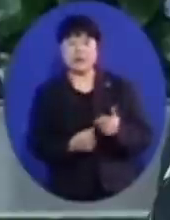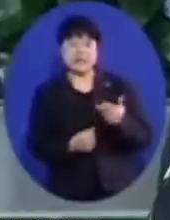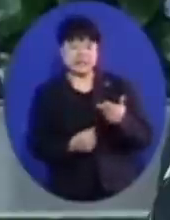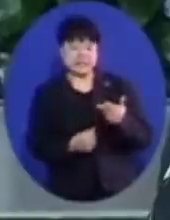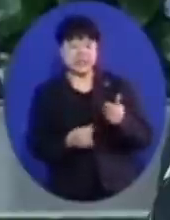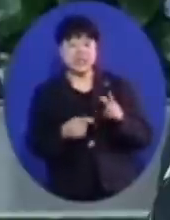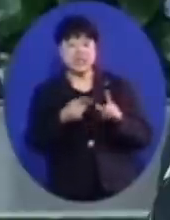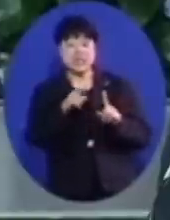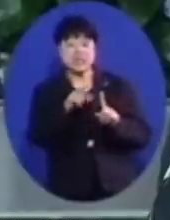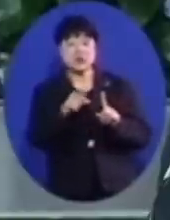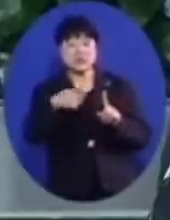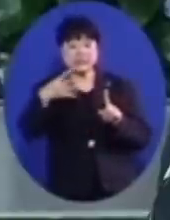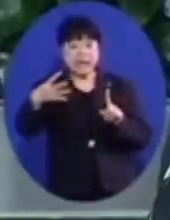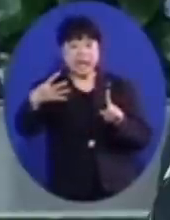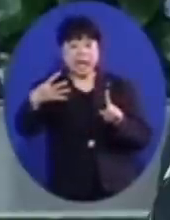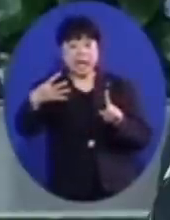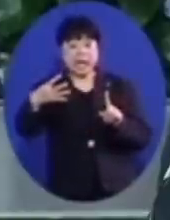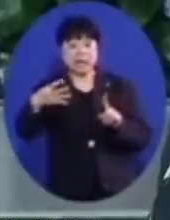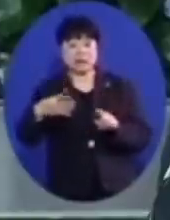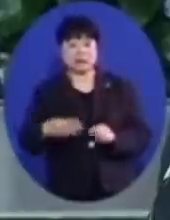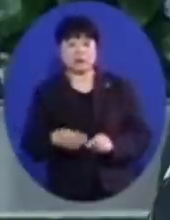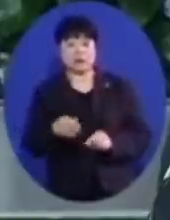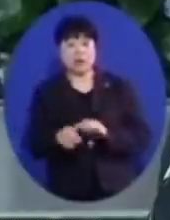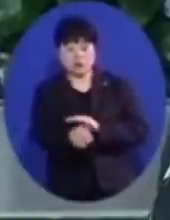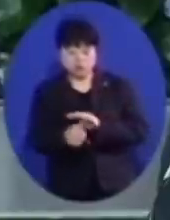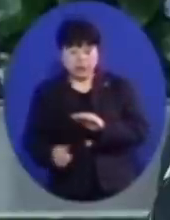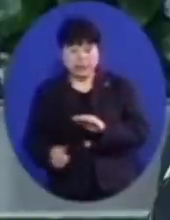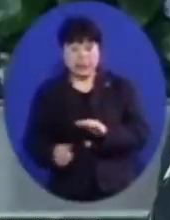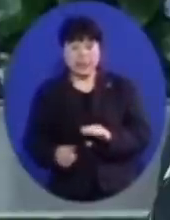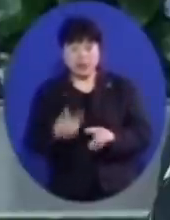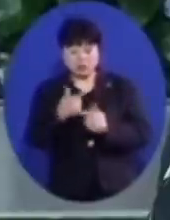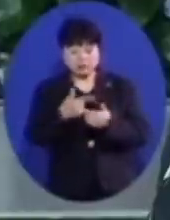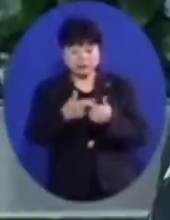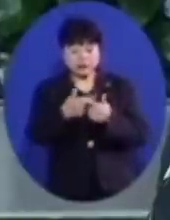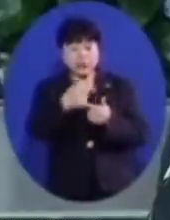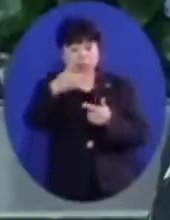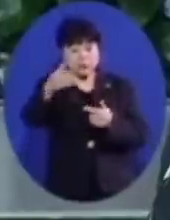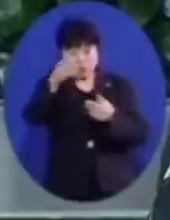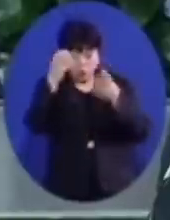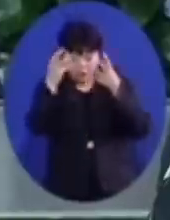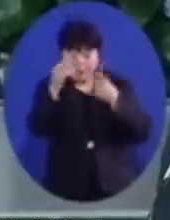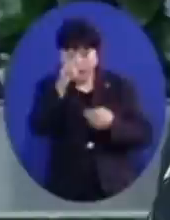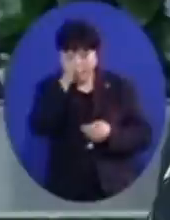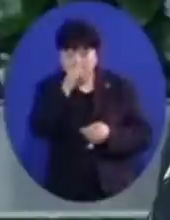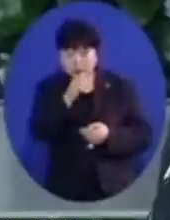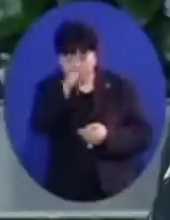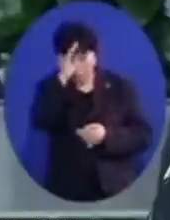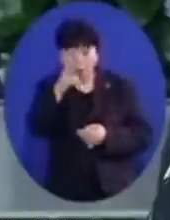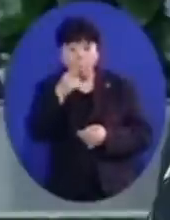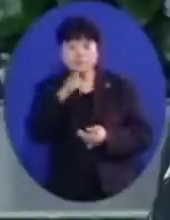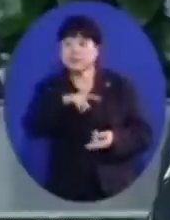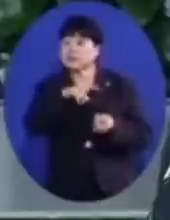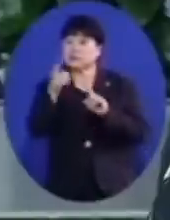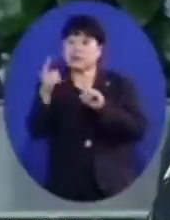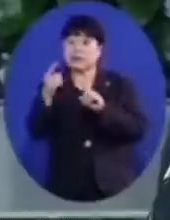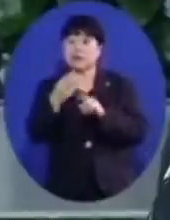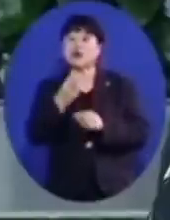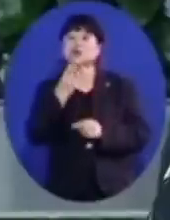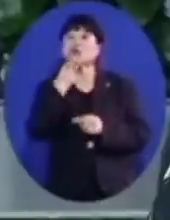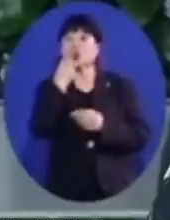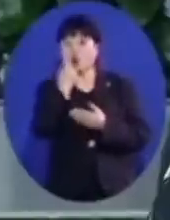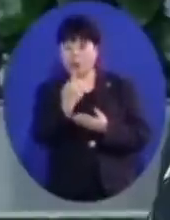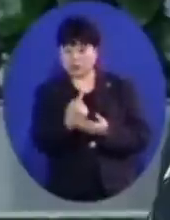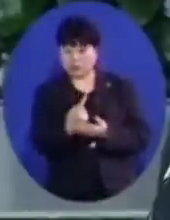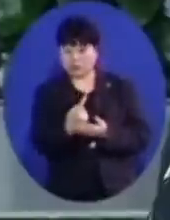저 부산까지 내려가서 많은 고생을 했지만 병들지 않고 살았어요 다시 서울로 왔어요